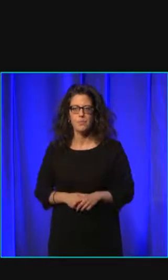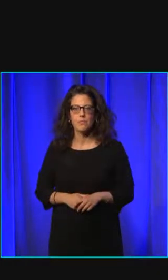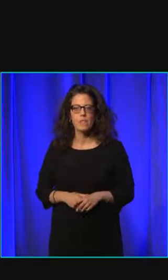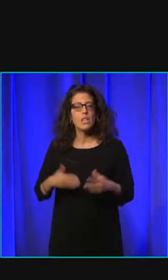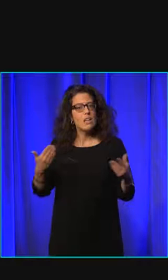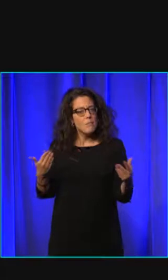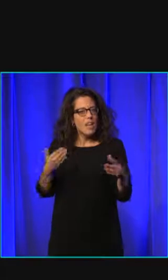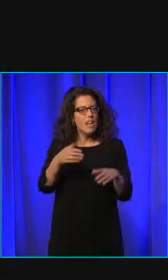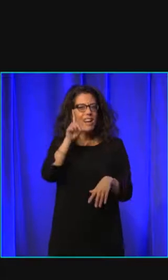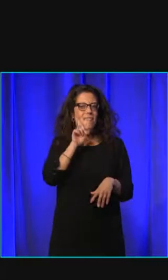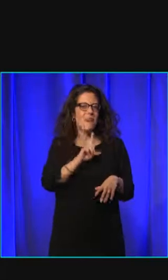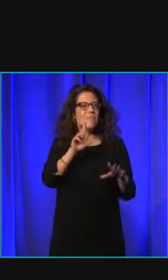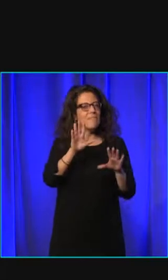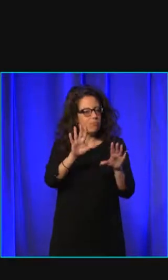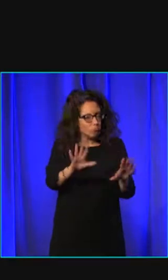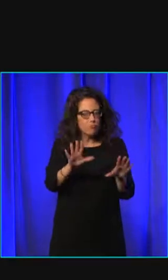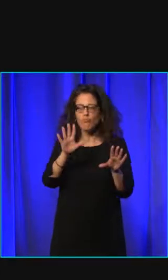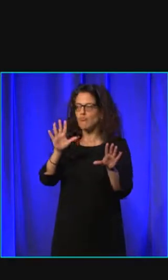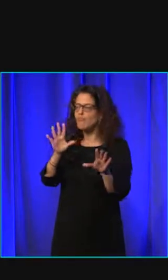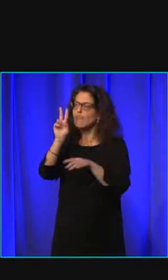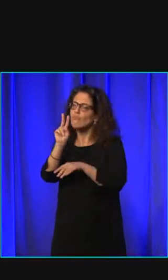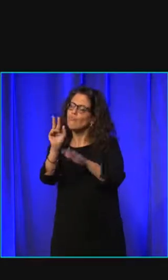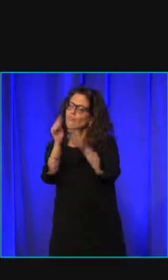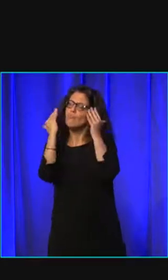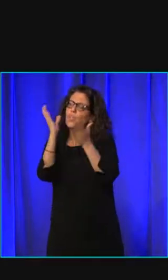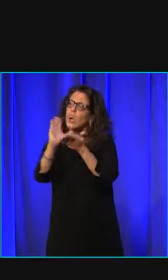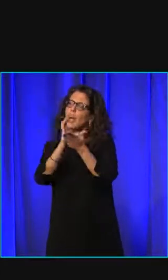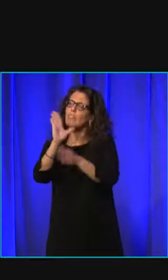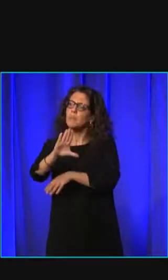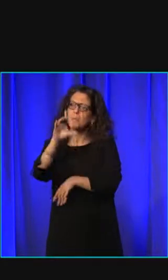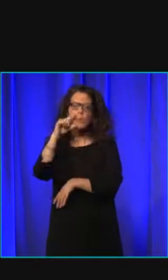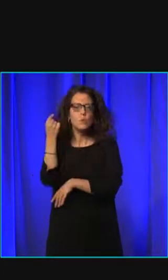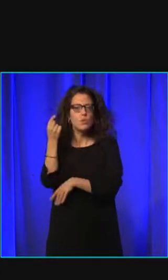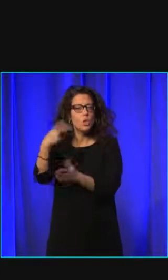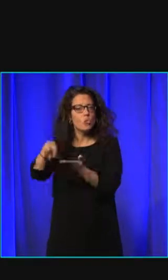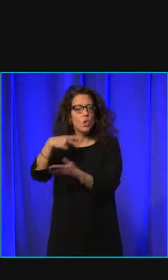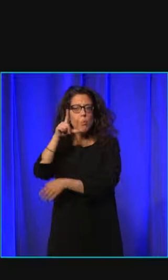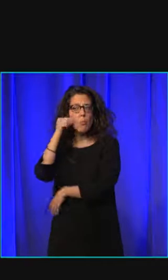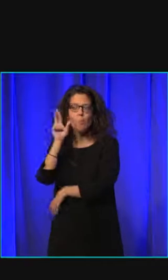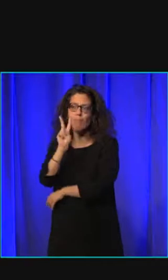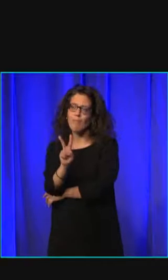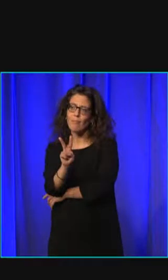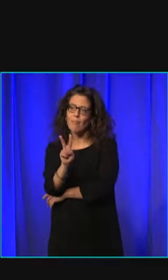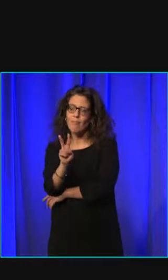observaient dans l'IRM des séquences masculines de danse, eh bien, ces